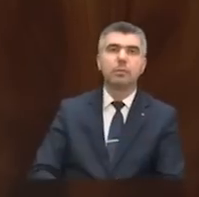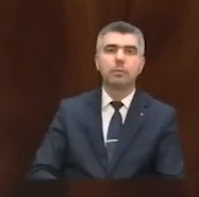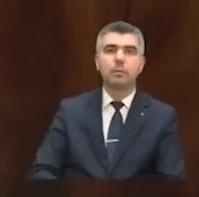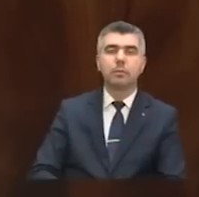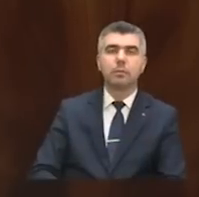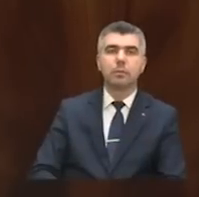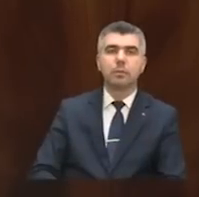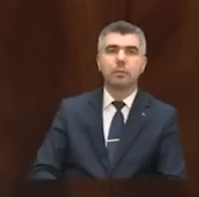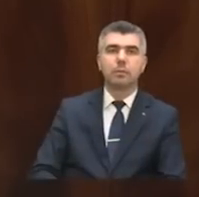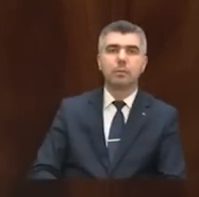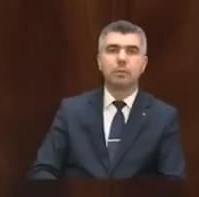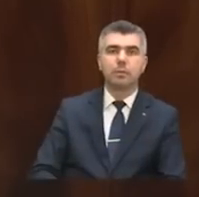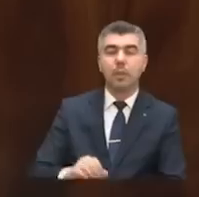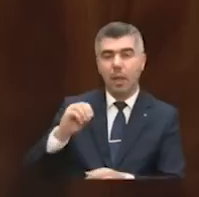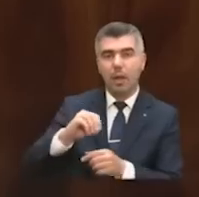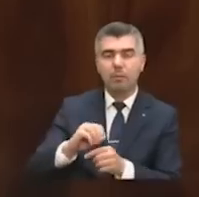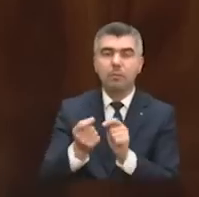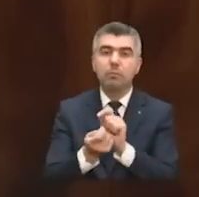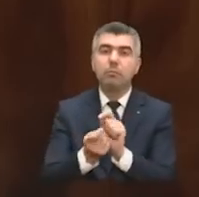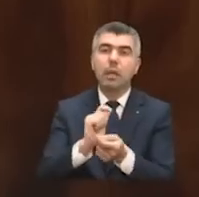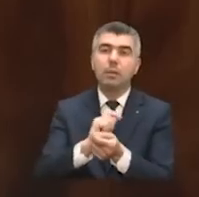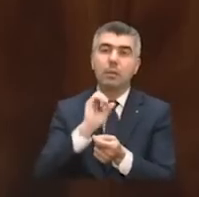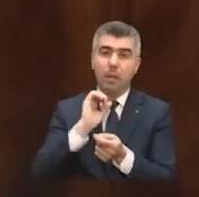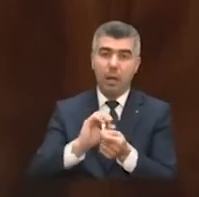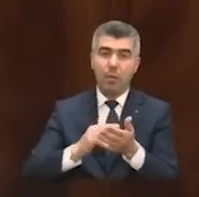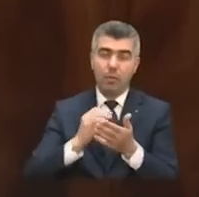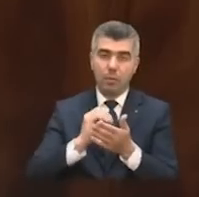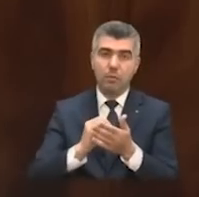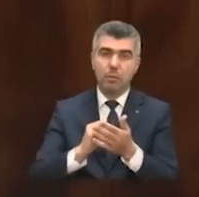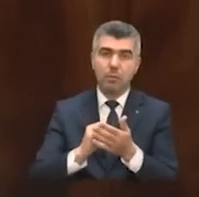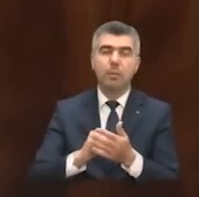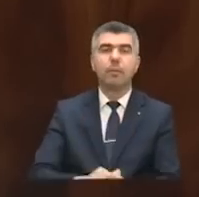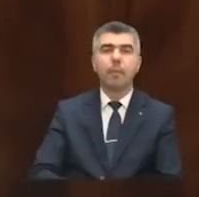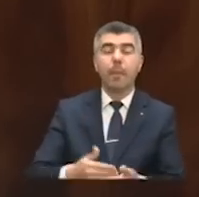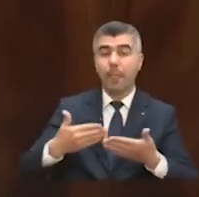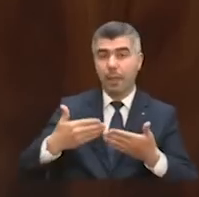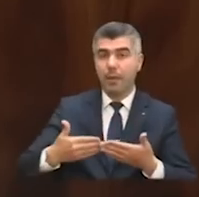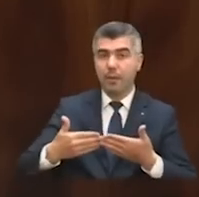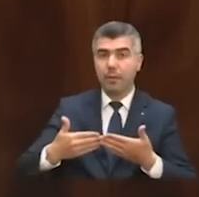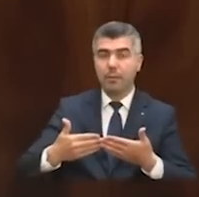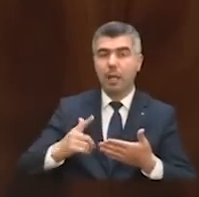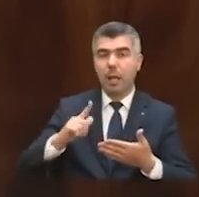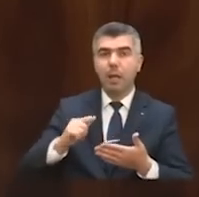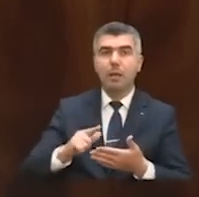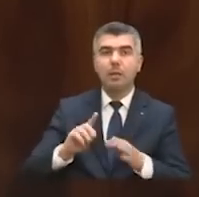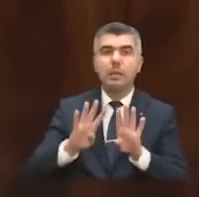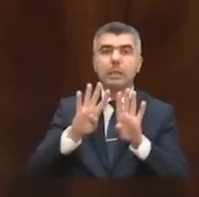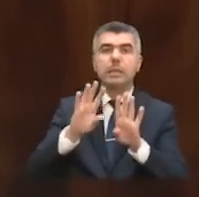كذلك الانتقال الرقمي، الانتقال الرقمي حنا الان في